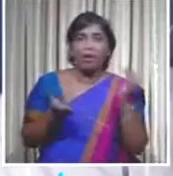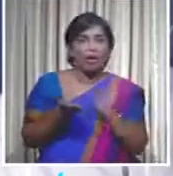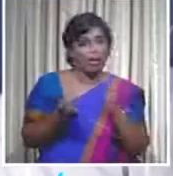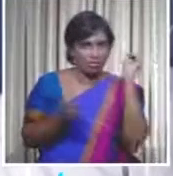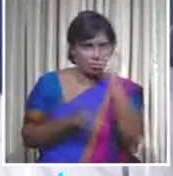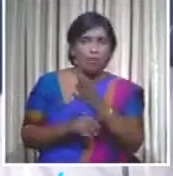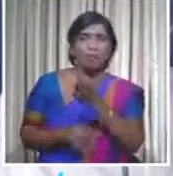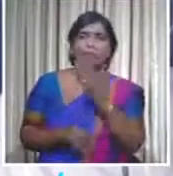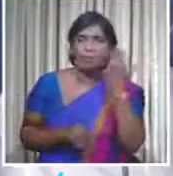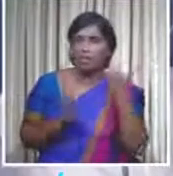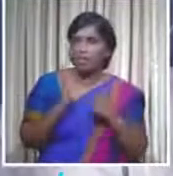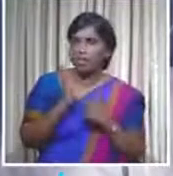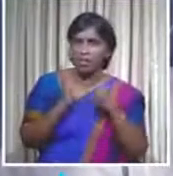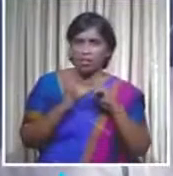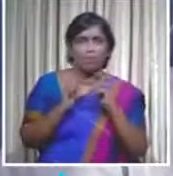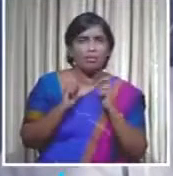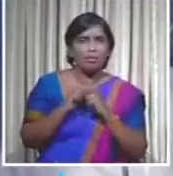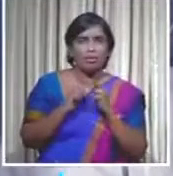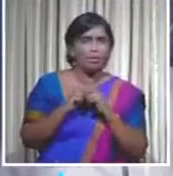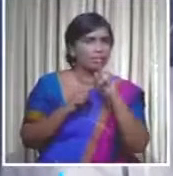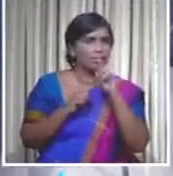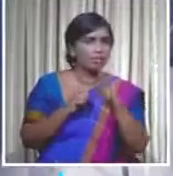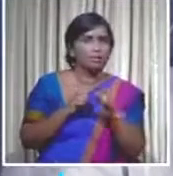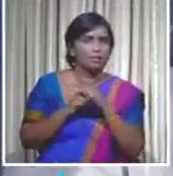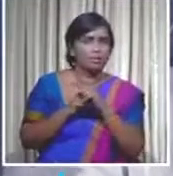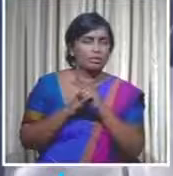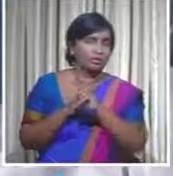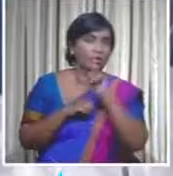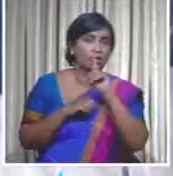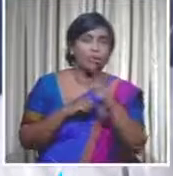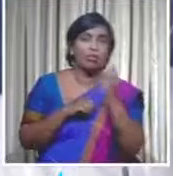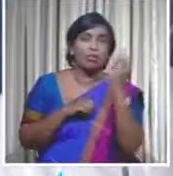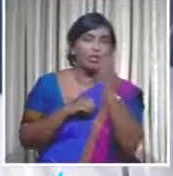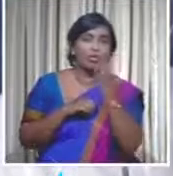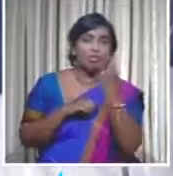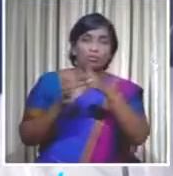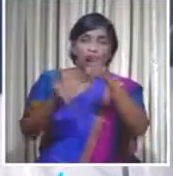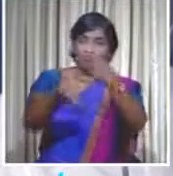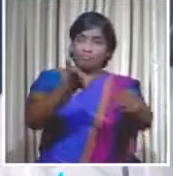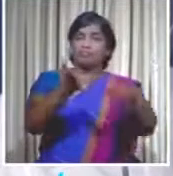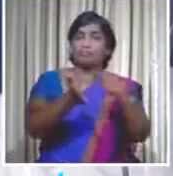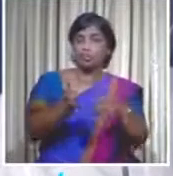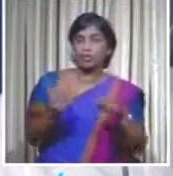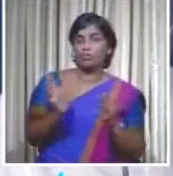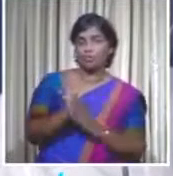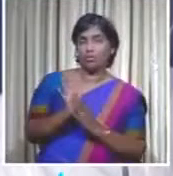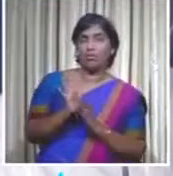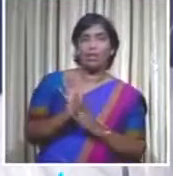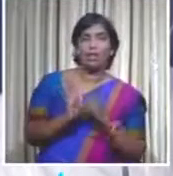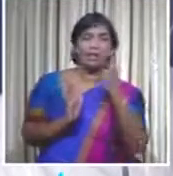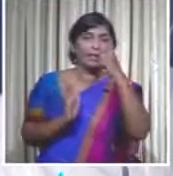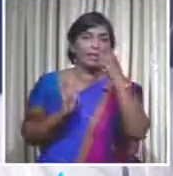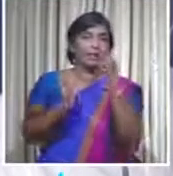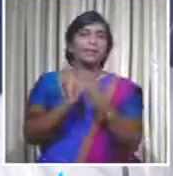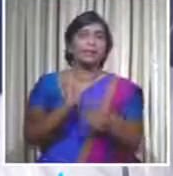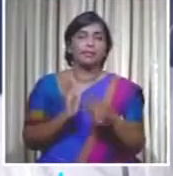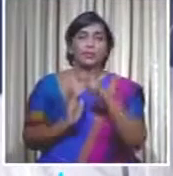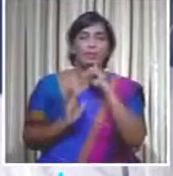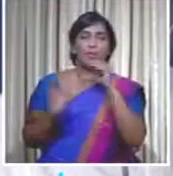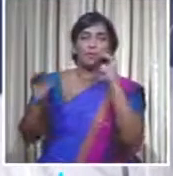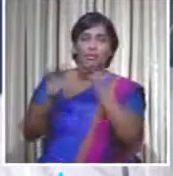पुलवा ताक्षणिक कारण किलिया मितुमला किया तुंदे नाम अस्तांकर नोने कोमी समय इक्के ना अस्तांकर नडव